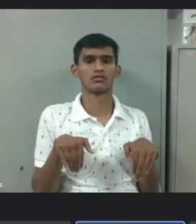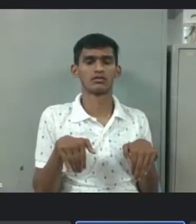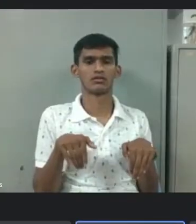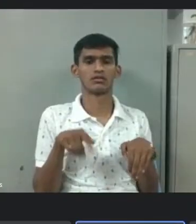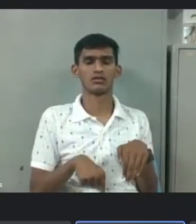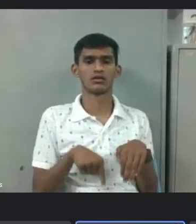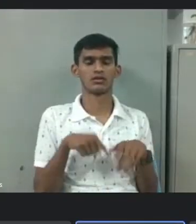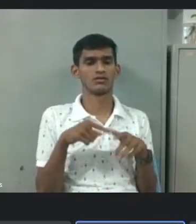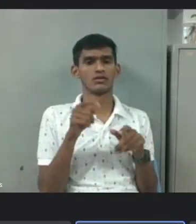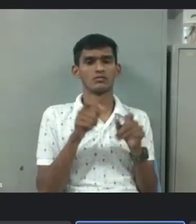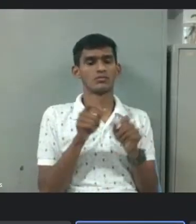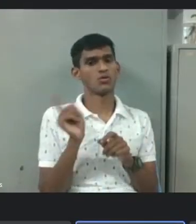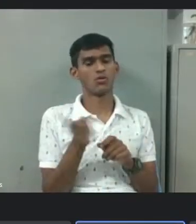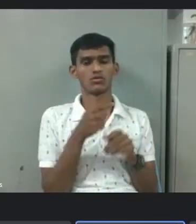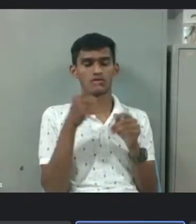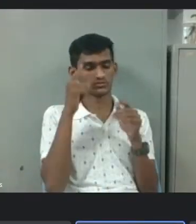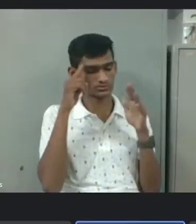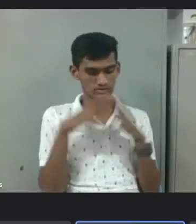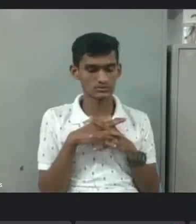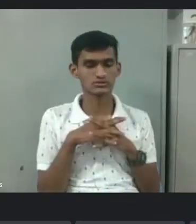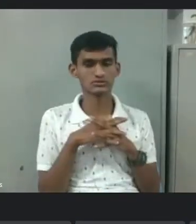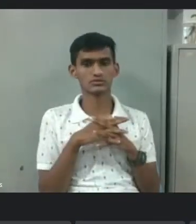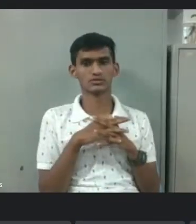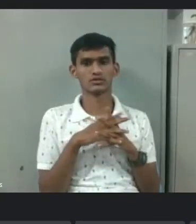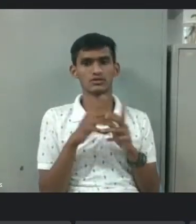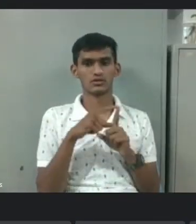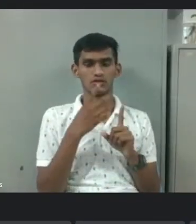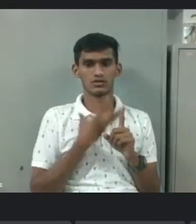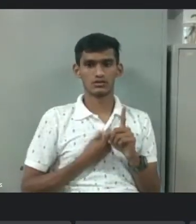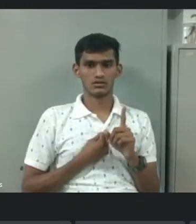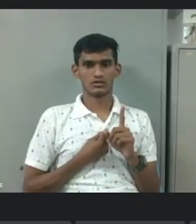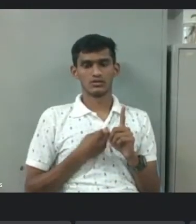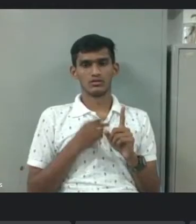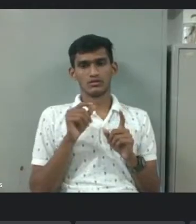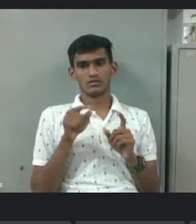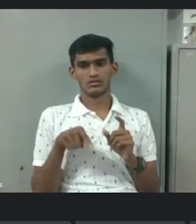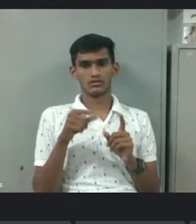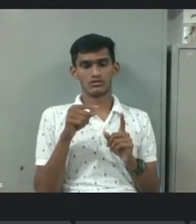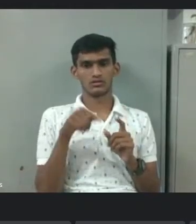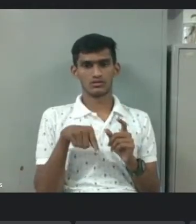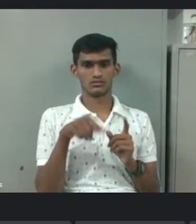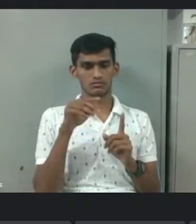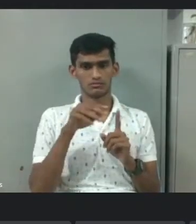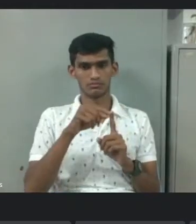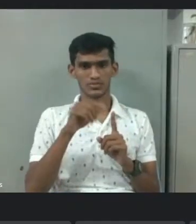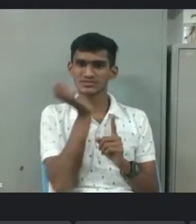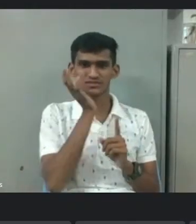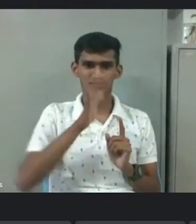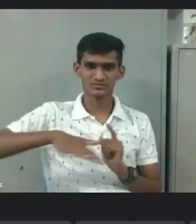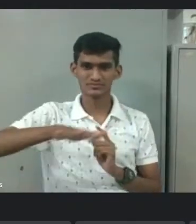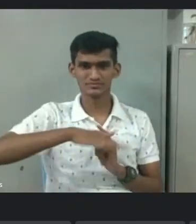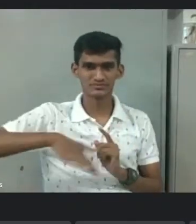പിരിമുറുക്കുണ്ട് അവർക്ക് പുറത്തിറങ്ങാൻ പറ്റാത്ത. തീർച്ചയായിട്ടും കാരണം ഇതിന്റെ മറുവശം കാണുന്നതാണ്. വേലൂർ പഞ്ചായത്തില് ഈ പറഞ്ഞ ബഡ്സ് സ്കൂളില്